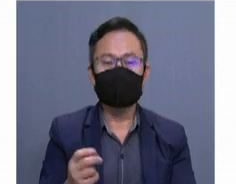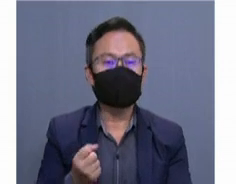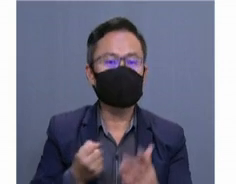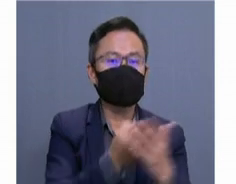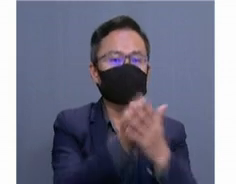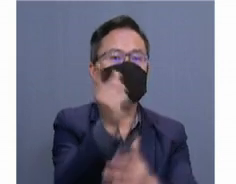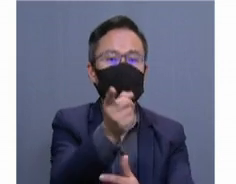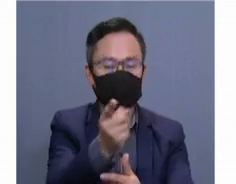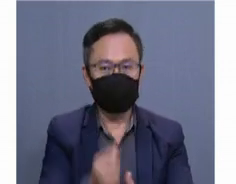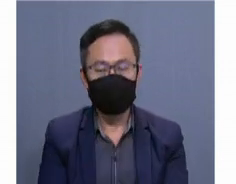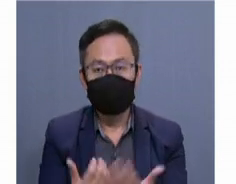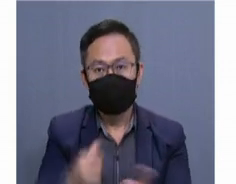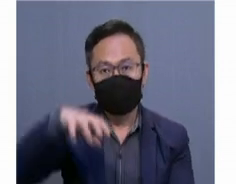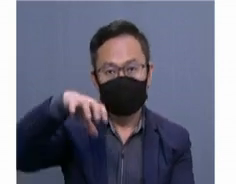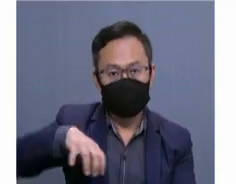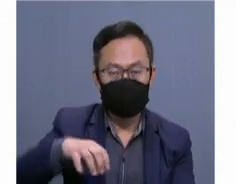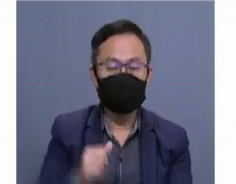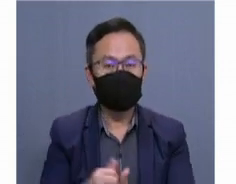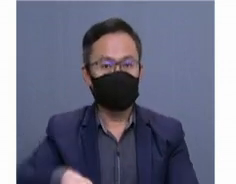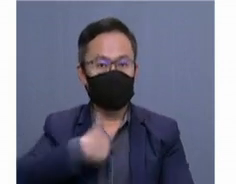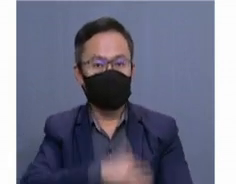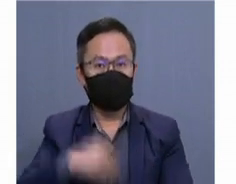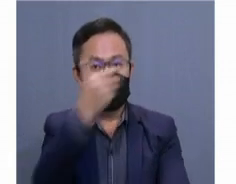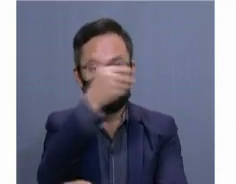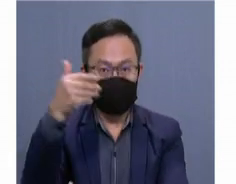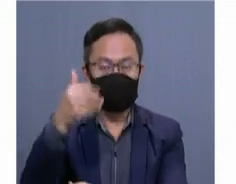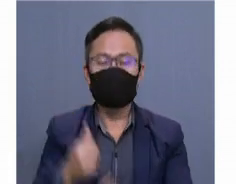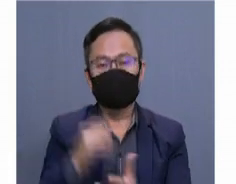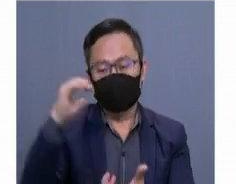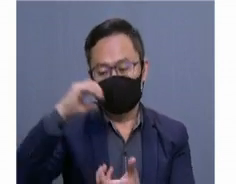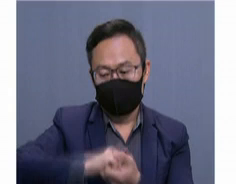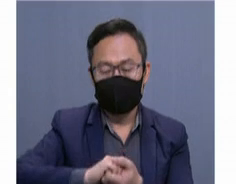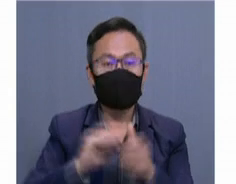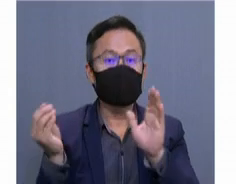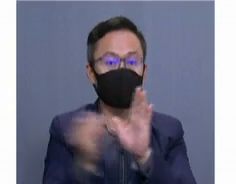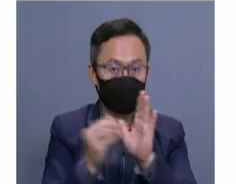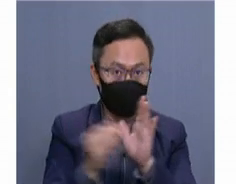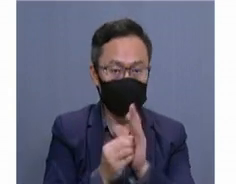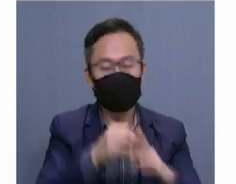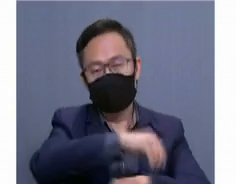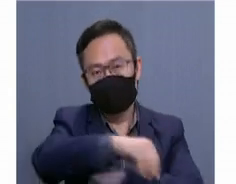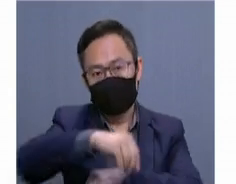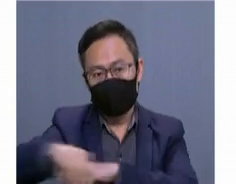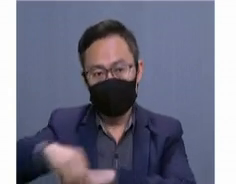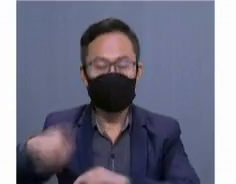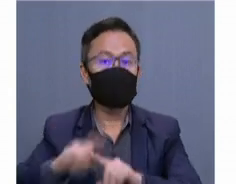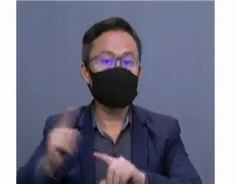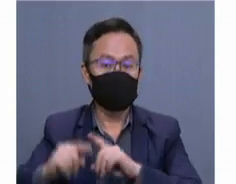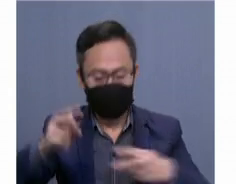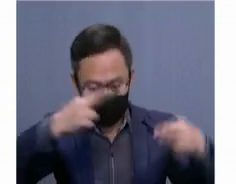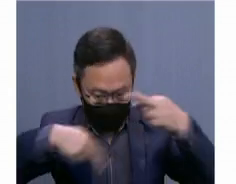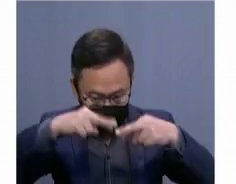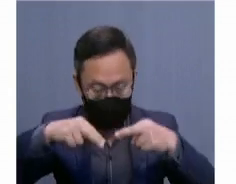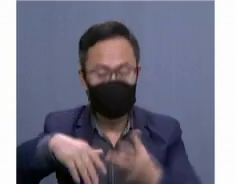ยค่ะว่าสำนักงานคณะกรรมการสุขภาพแห่งชาติได้ร่วมกับกรุงเทพมหานครและภาคีเครือข่ายจะร่วมการจัด